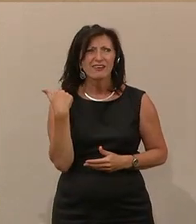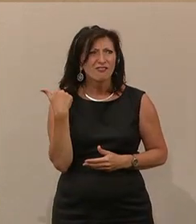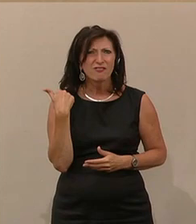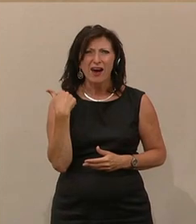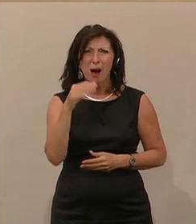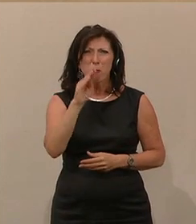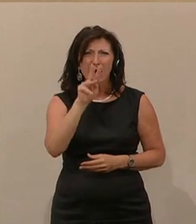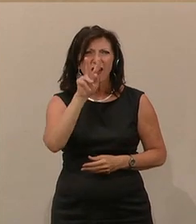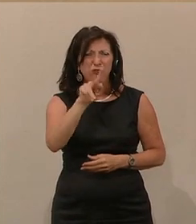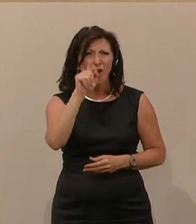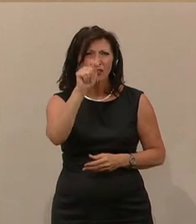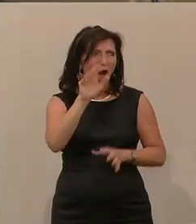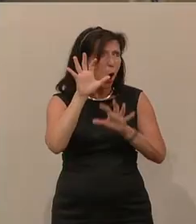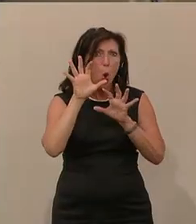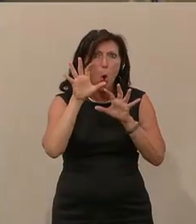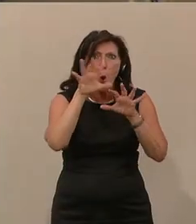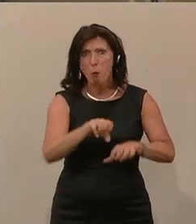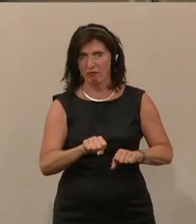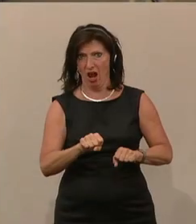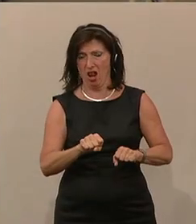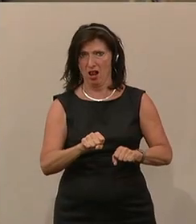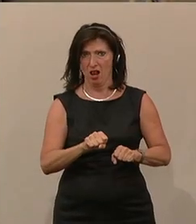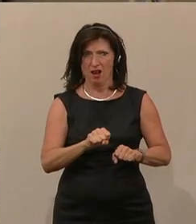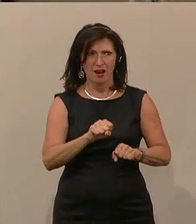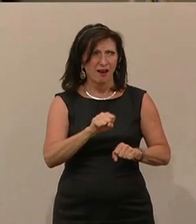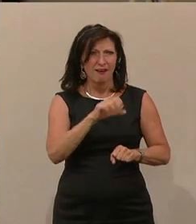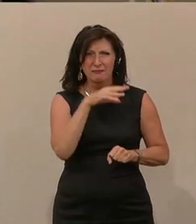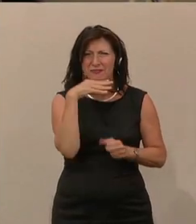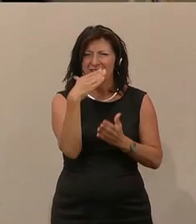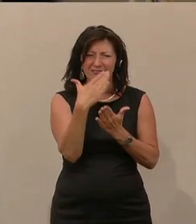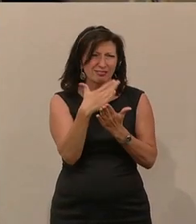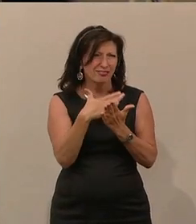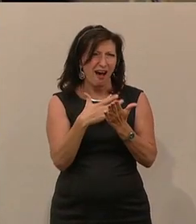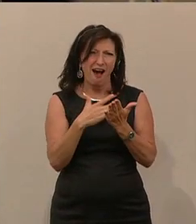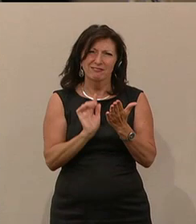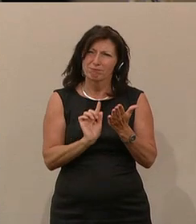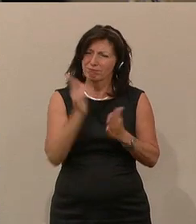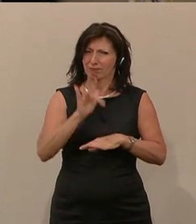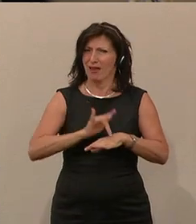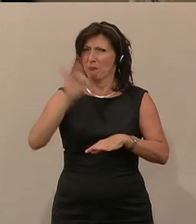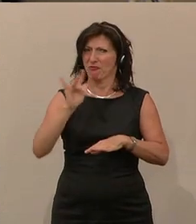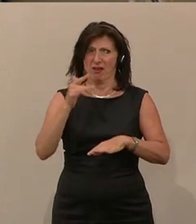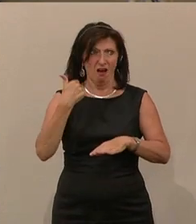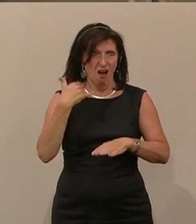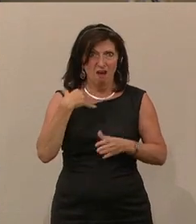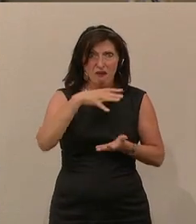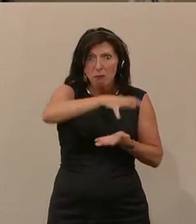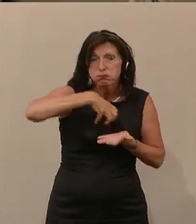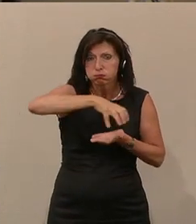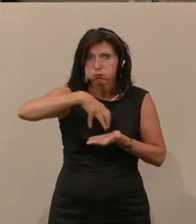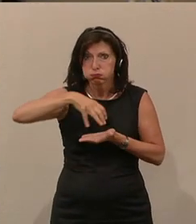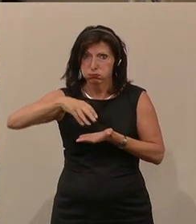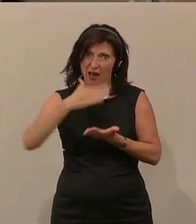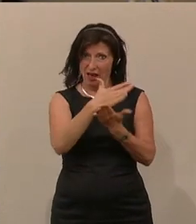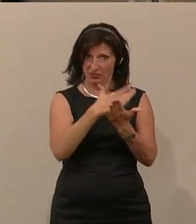das bvt initiiert wo unzählige hochsensible daten mitgenommen wurden diese daten hat nichts